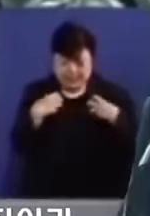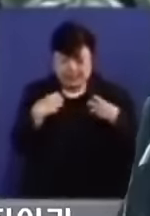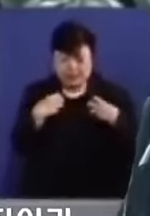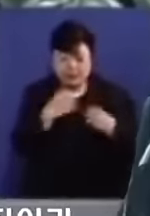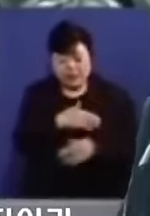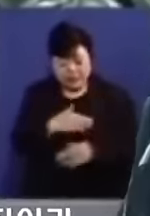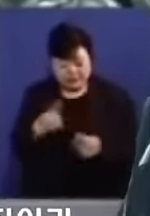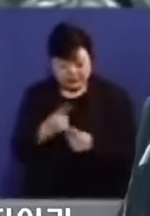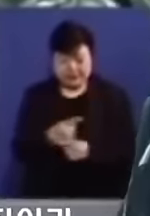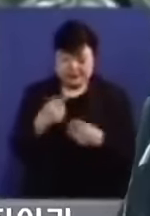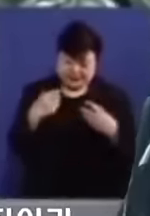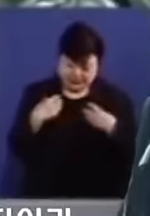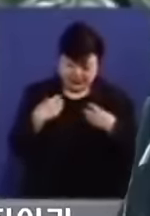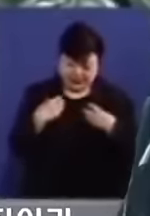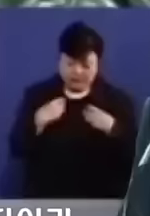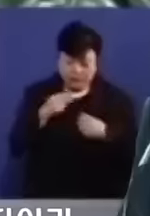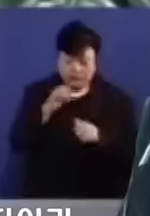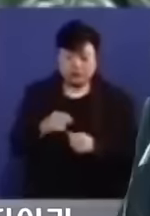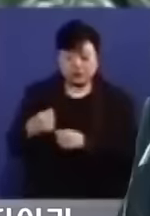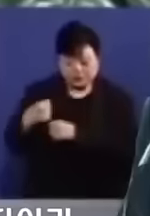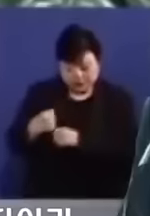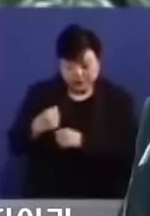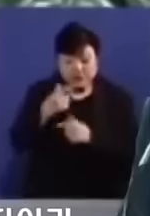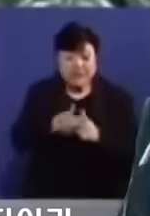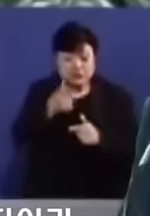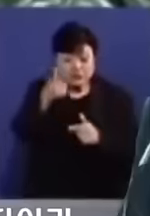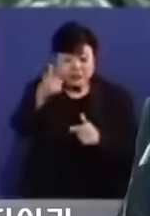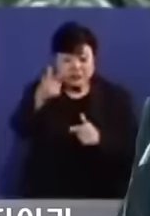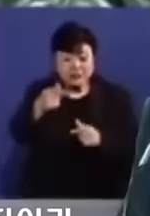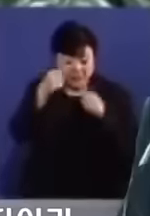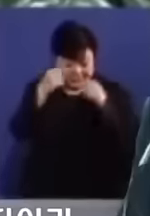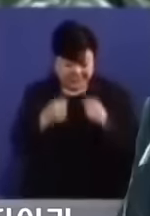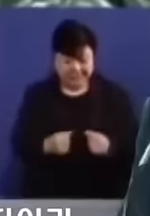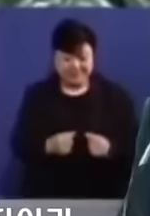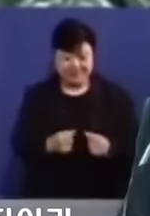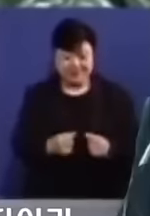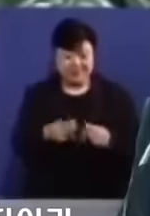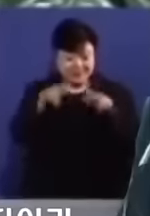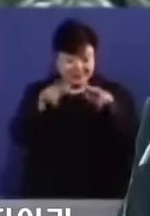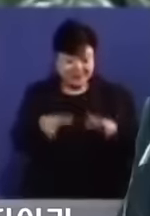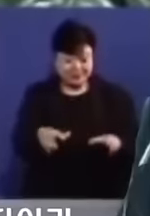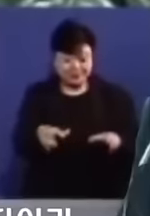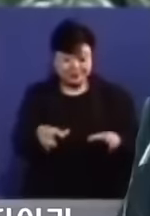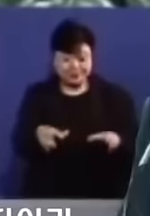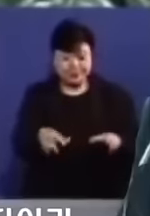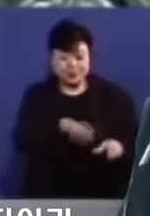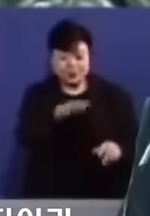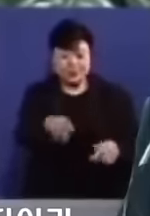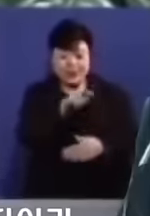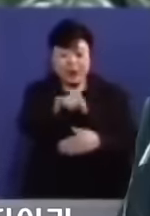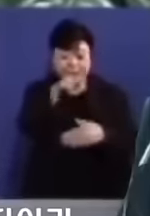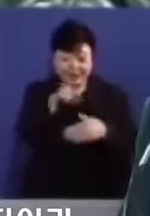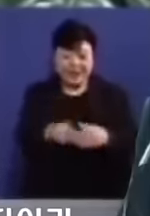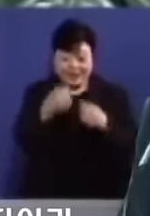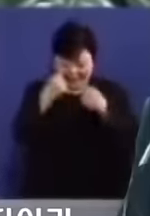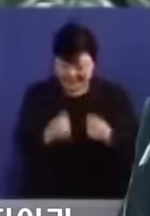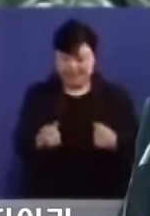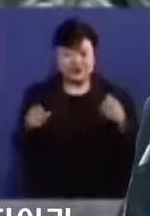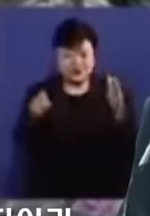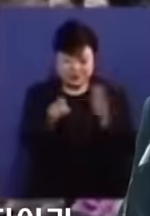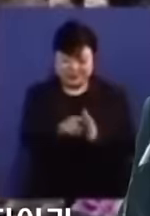우리 연약을 담당하시고 저주를 짊으신 그저 예수님은 살아서 지금 우리 가운데